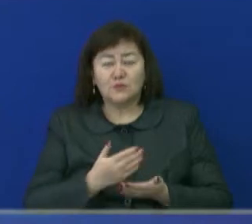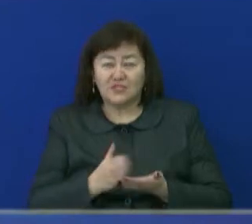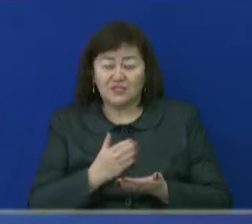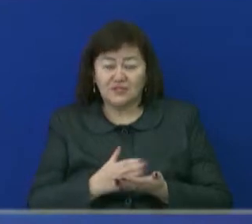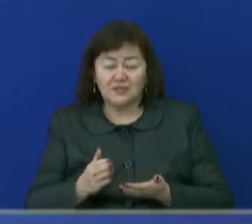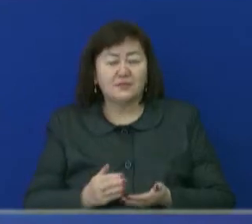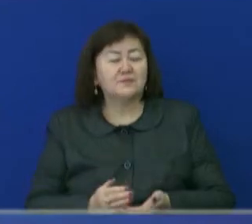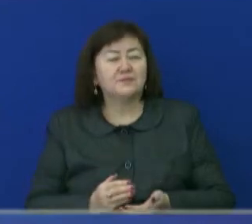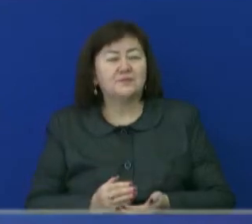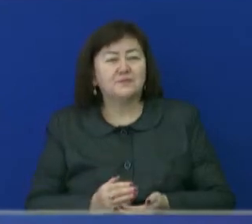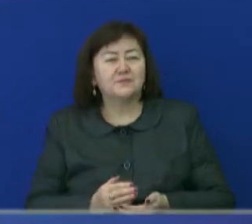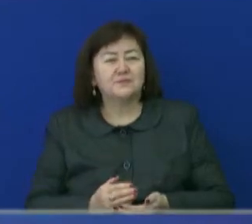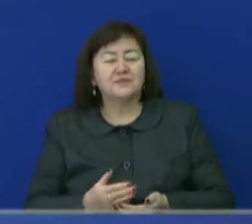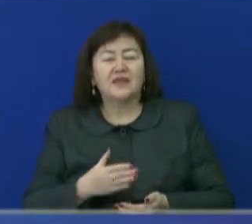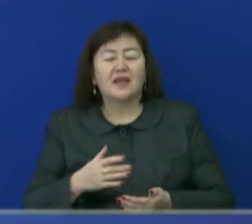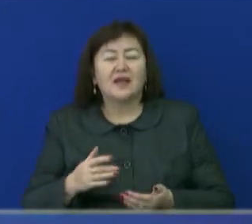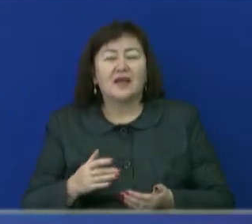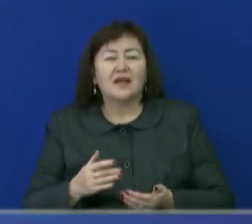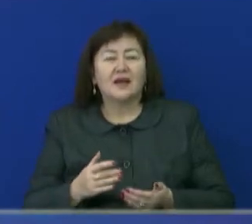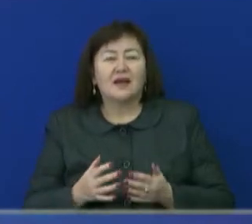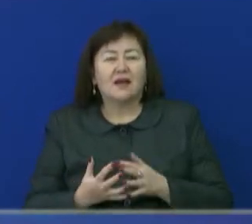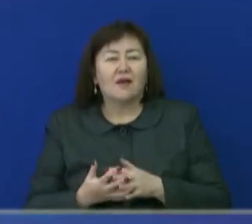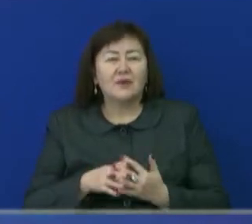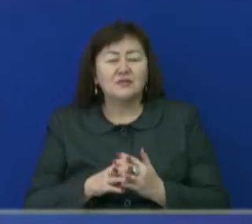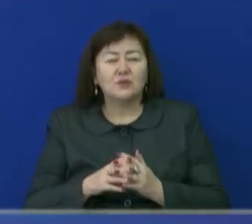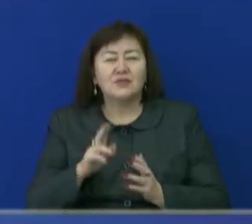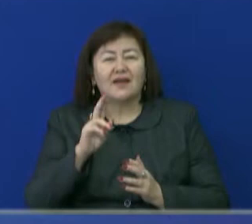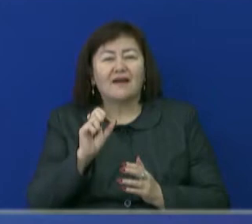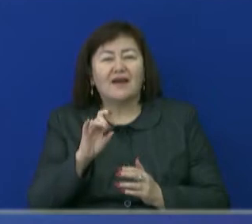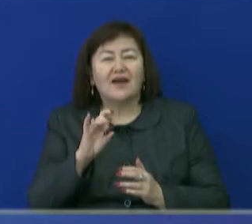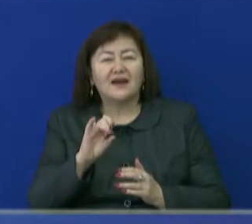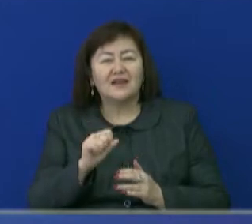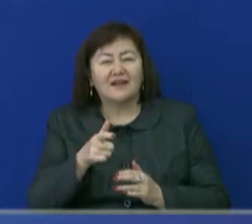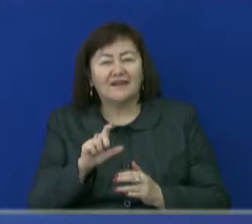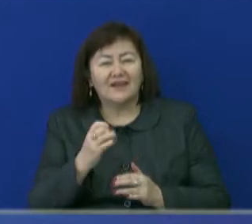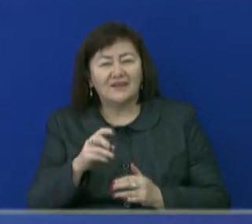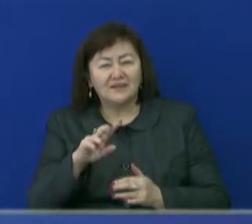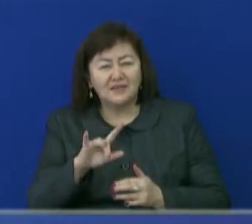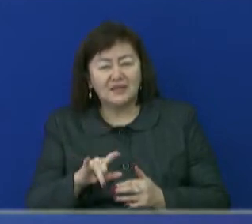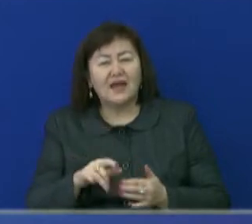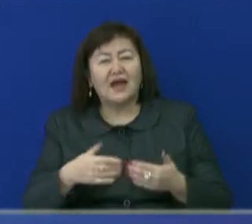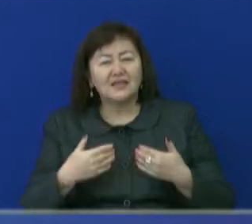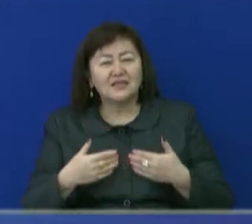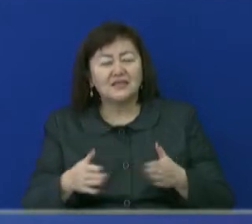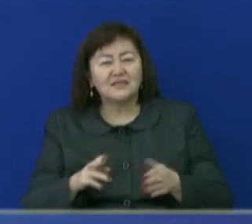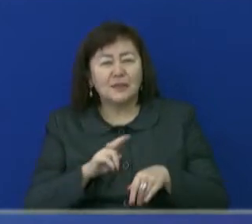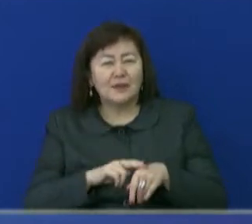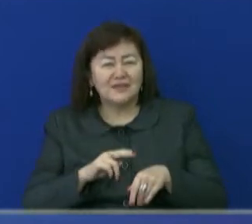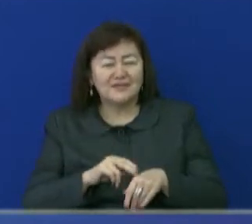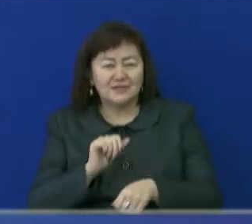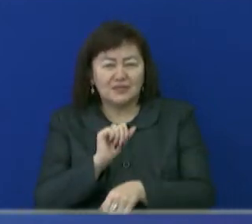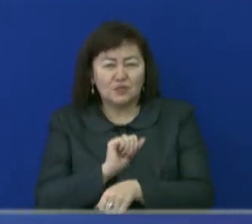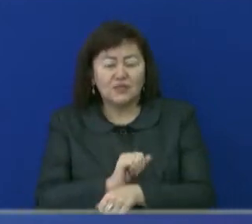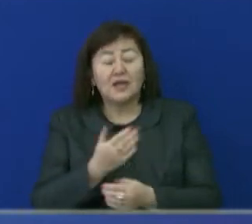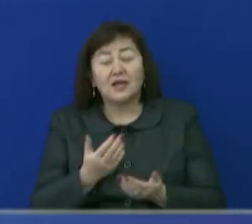Қаламыздағы Қарағайлы шағын ауданында учаскелік полиция пункт ашылды. Модульдік пункттер қоғамдық қауіпсіздікті қамтамасыз етуге және